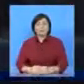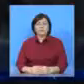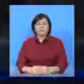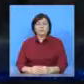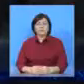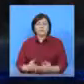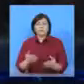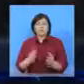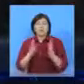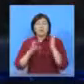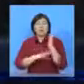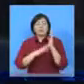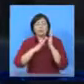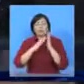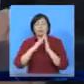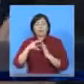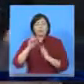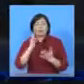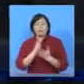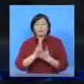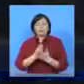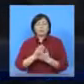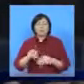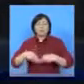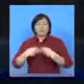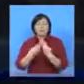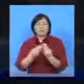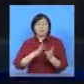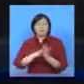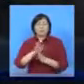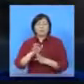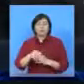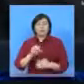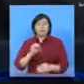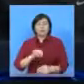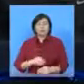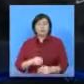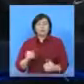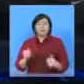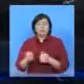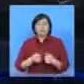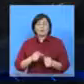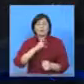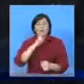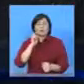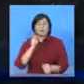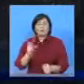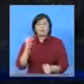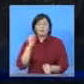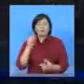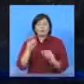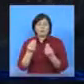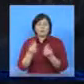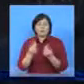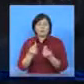где парк, сейчас уже полностью мы передали да. в область управления экономикой. Теперь ждем средства. В